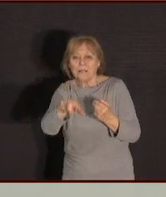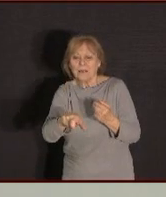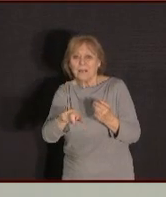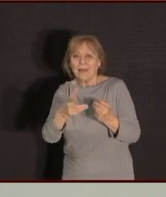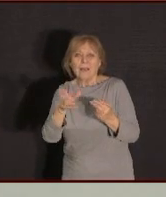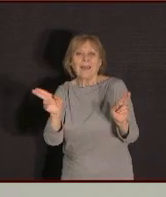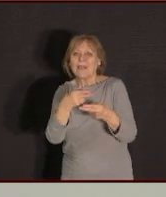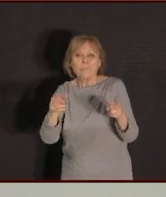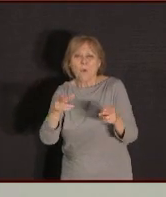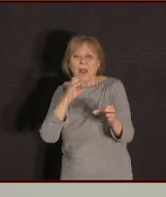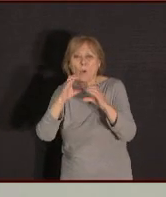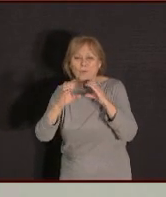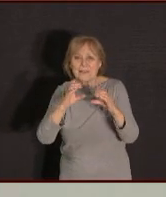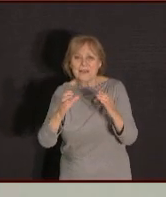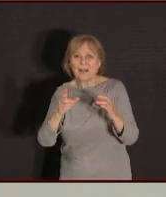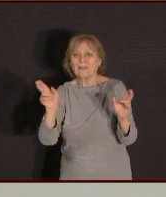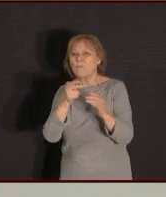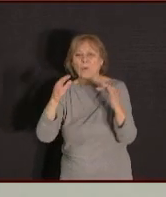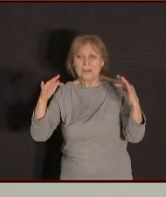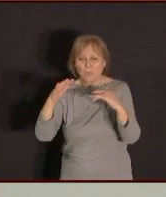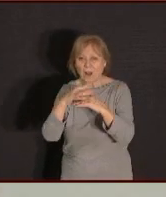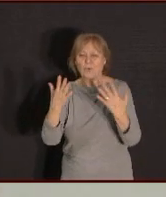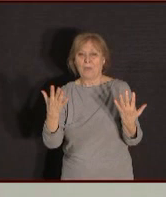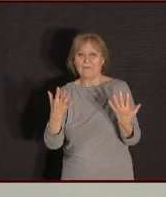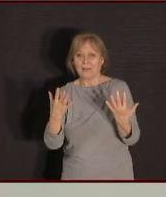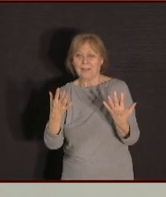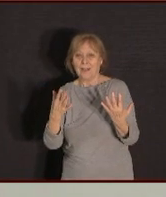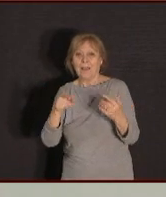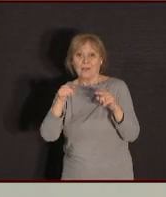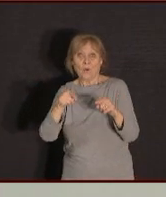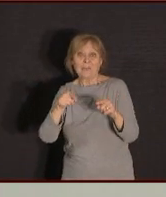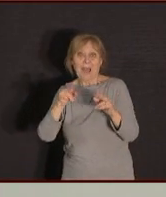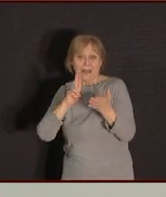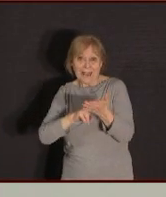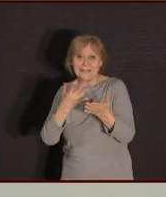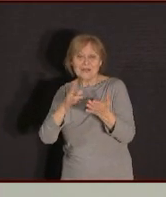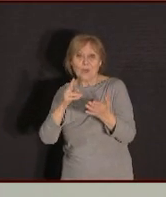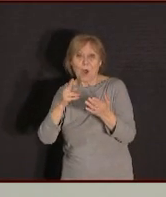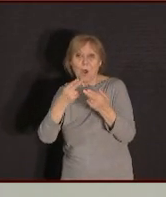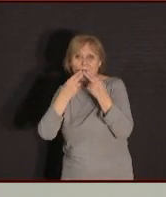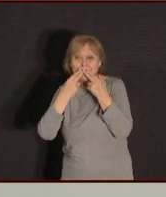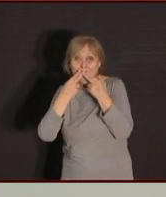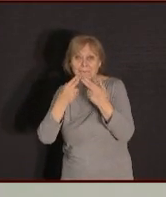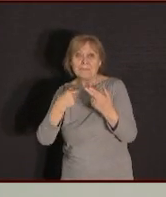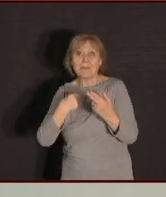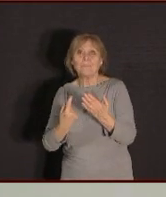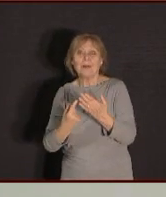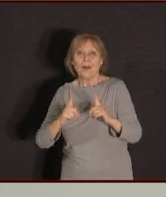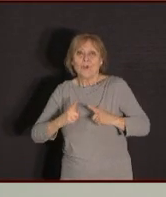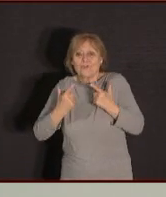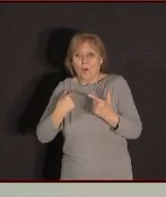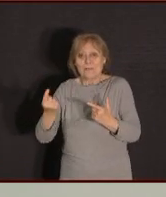ki ne more komunicirati, ki se ne more sporazumevati. In to, da res niso nemi, sem jaz doživela, ko sem prišla med